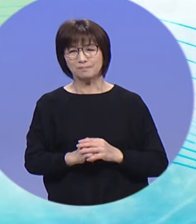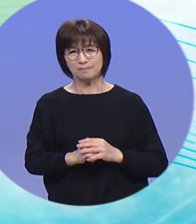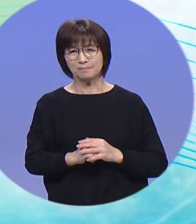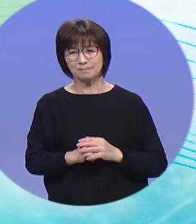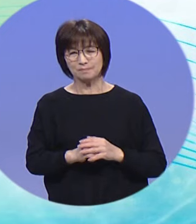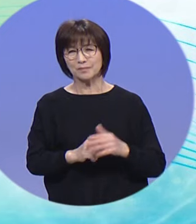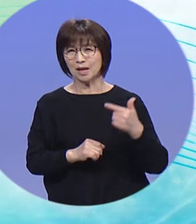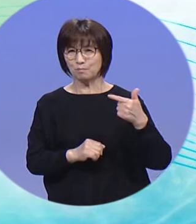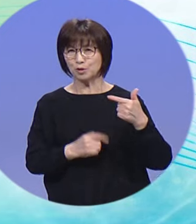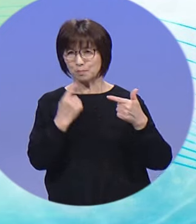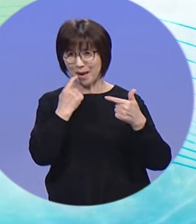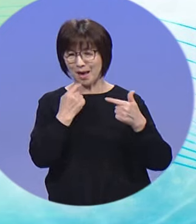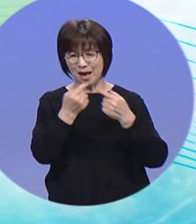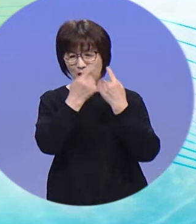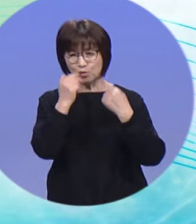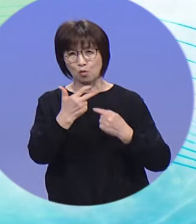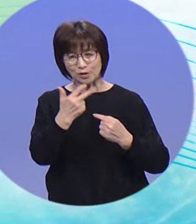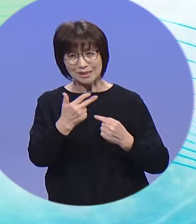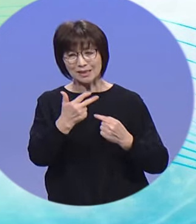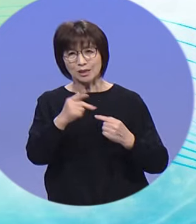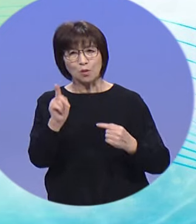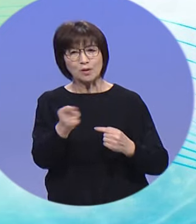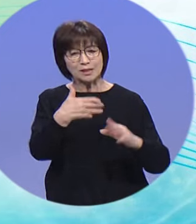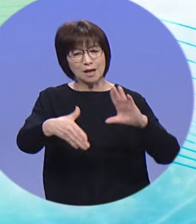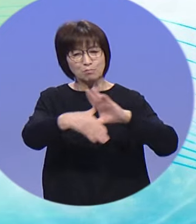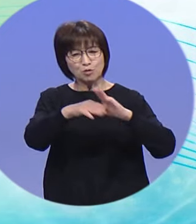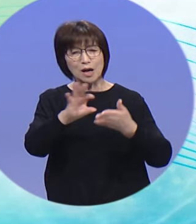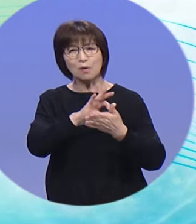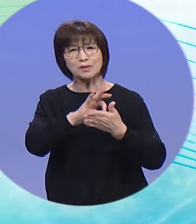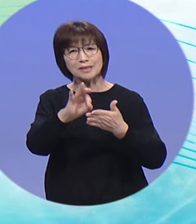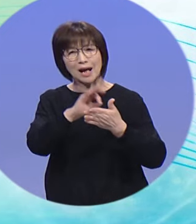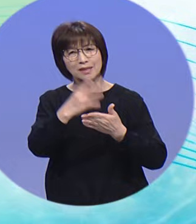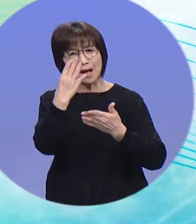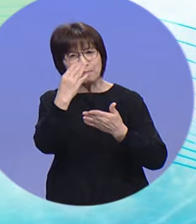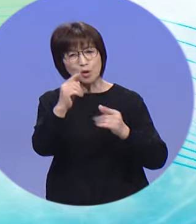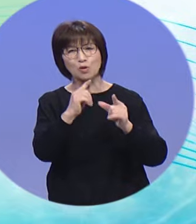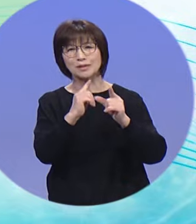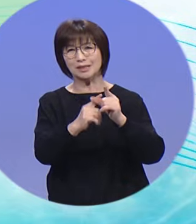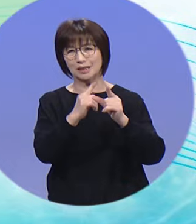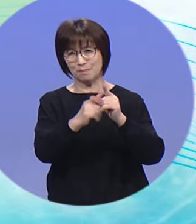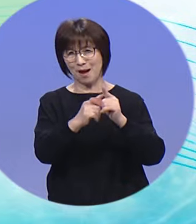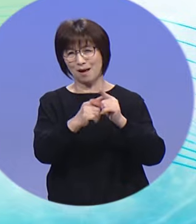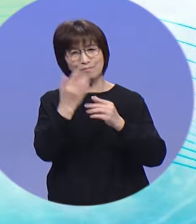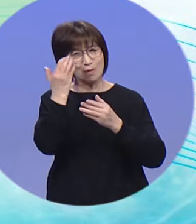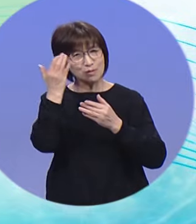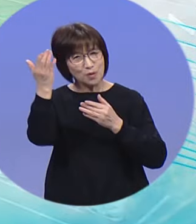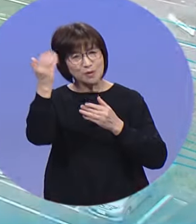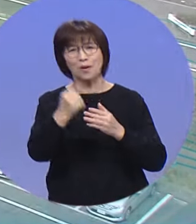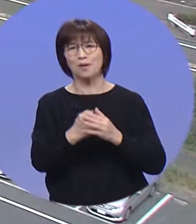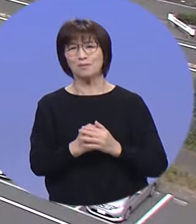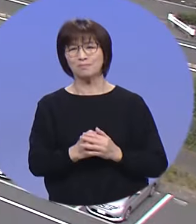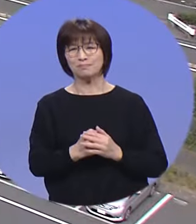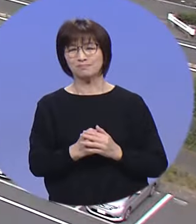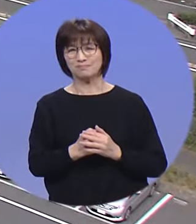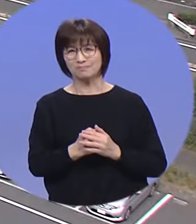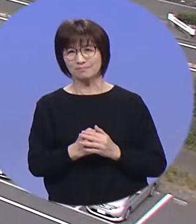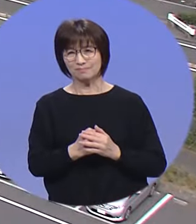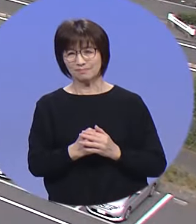6つ目は、独自の自然文化を生かした魅力ある千葉の創造。